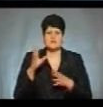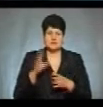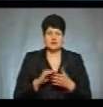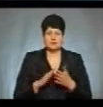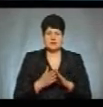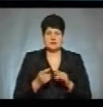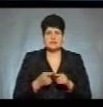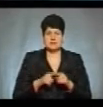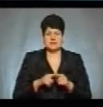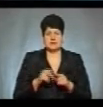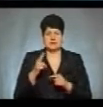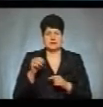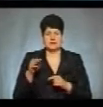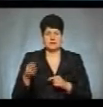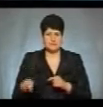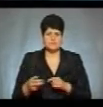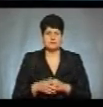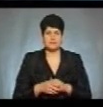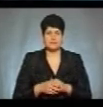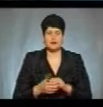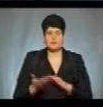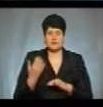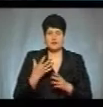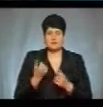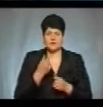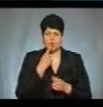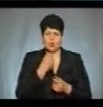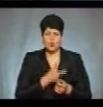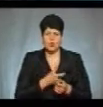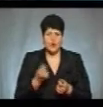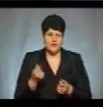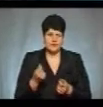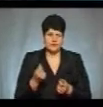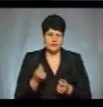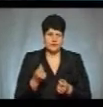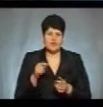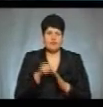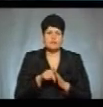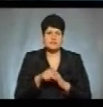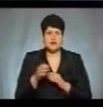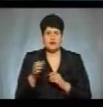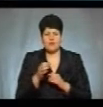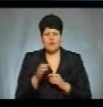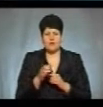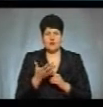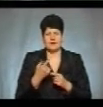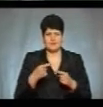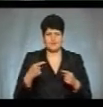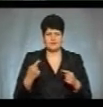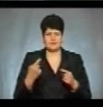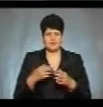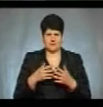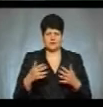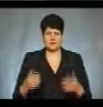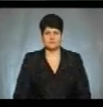цієї дорожньо-транспортної пригоди. Попередньо взято кров водія на вміст алкоголю та нарковмісних речовин.